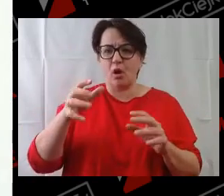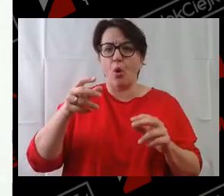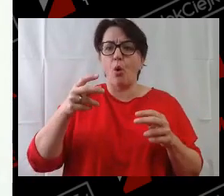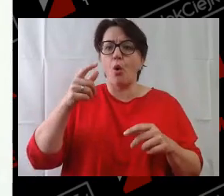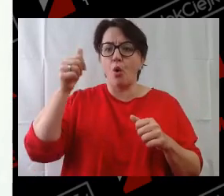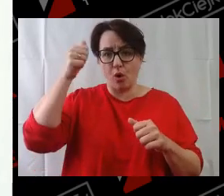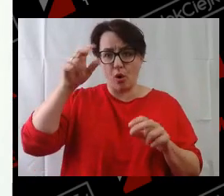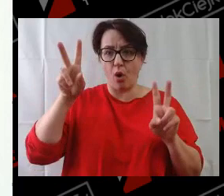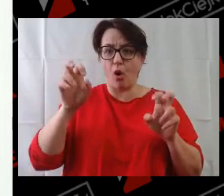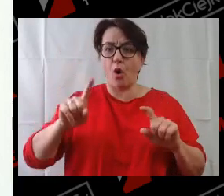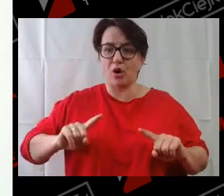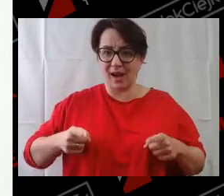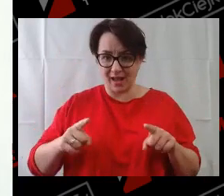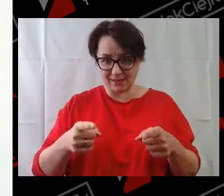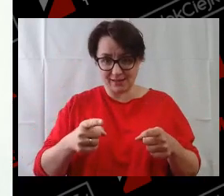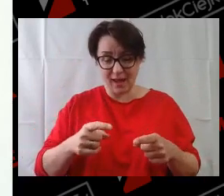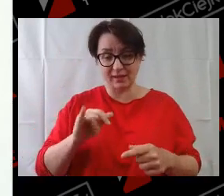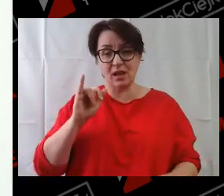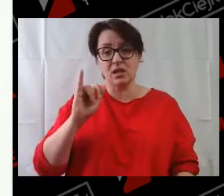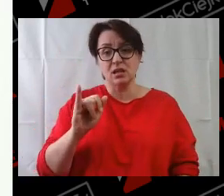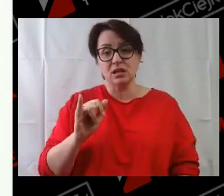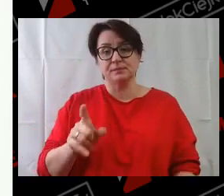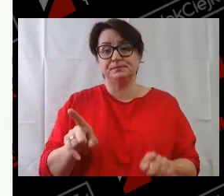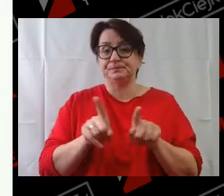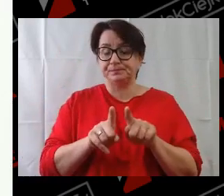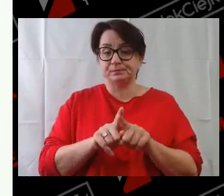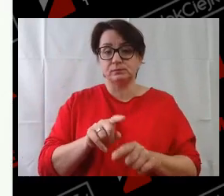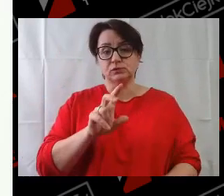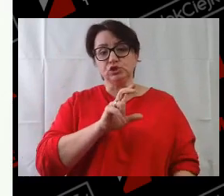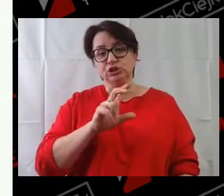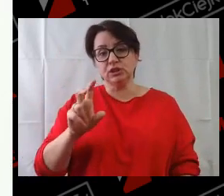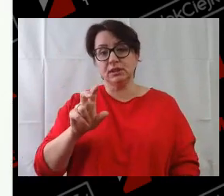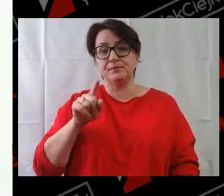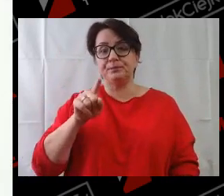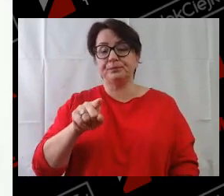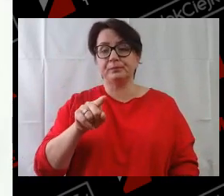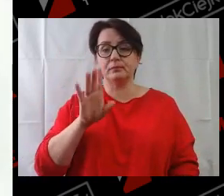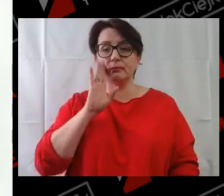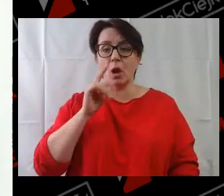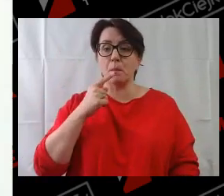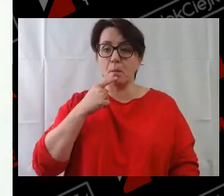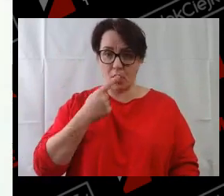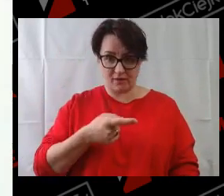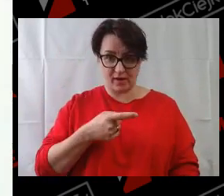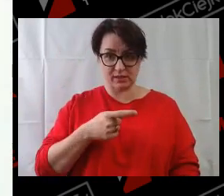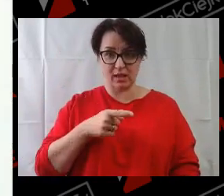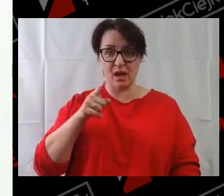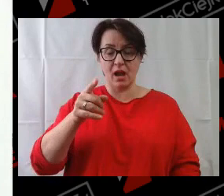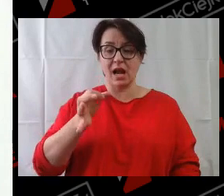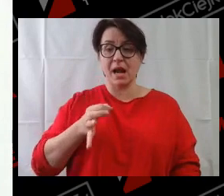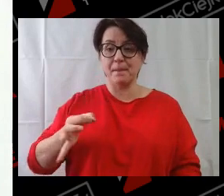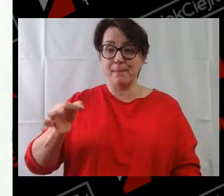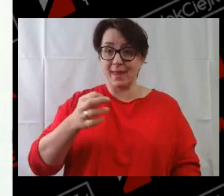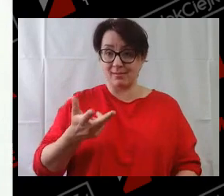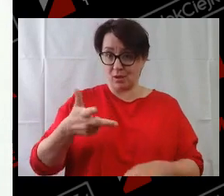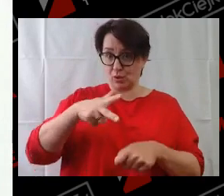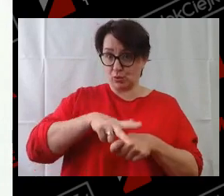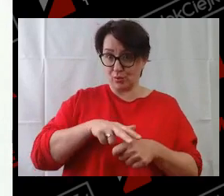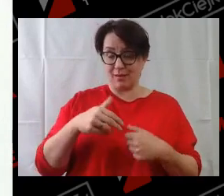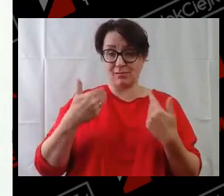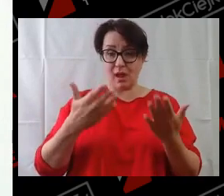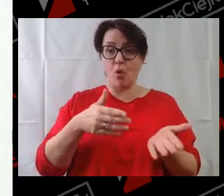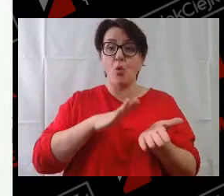i czy czy te to potoczne stwierdzenie że gminy które uchwalają